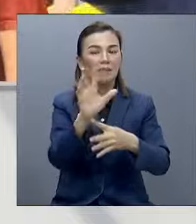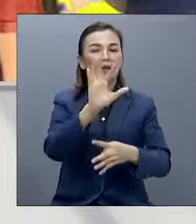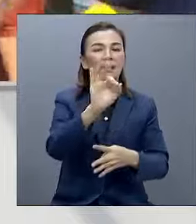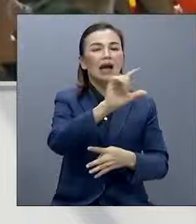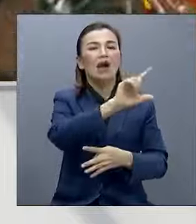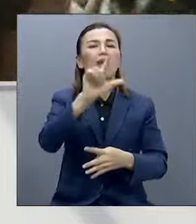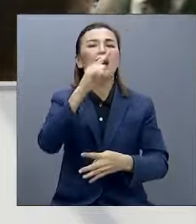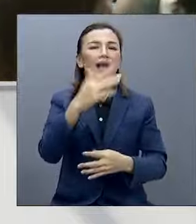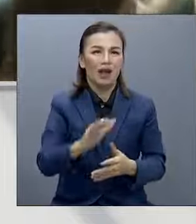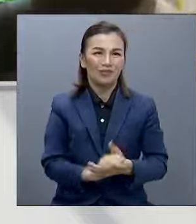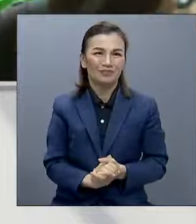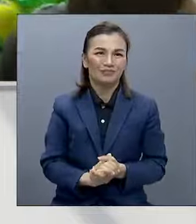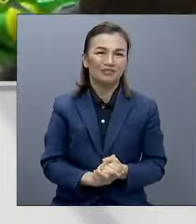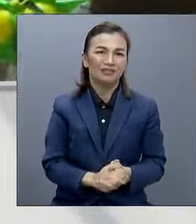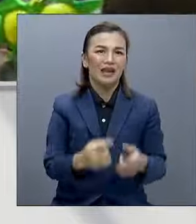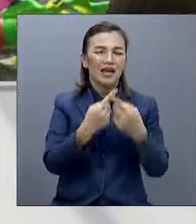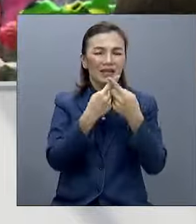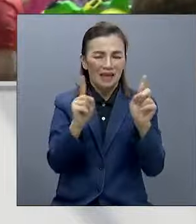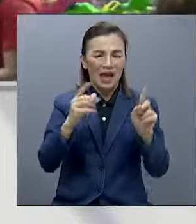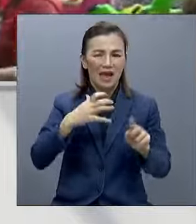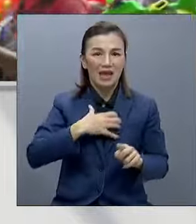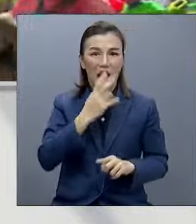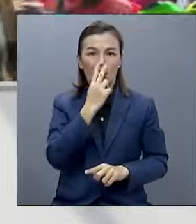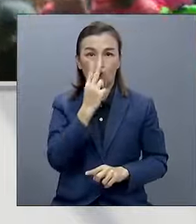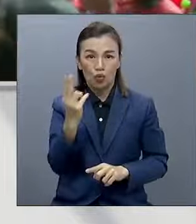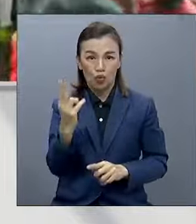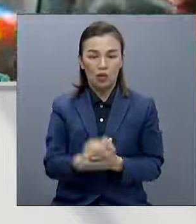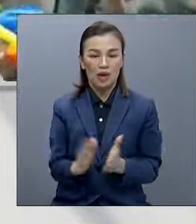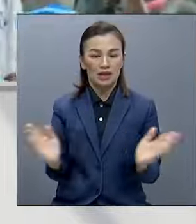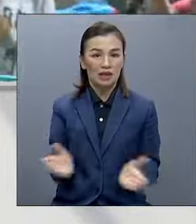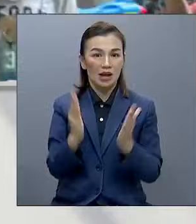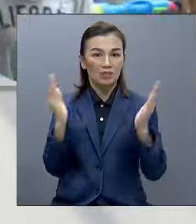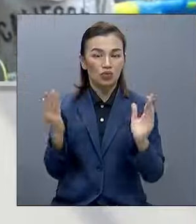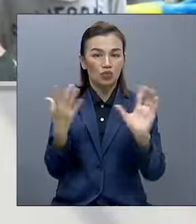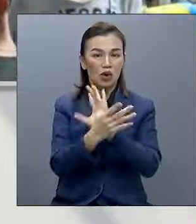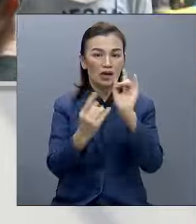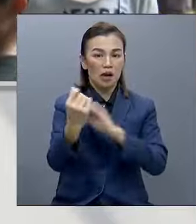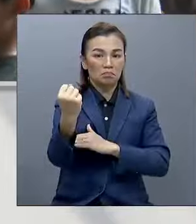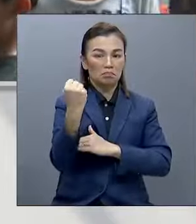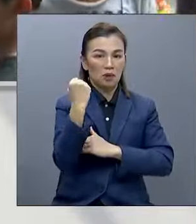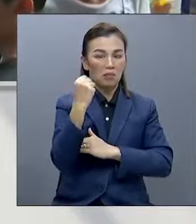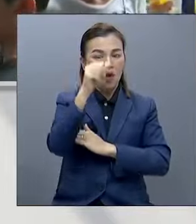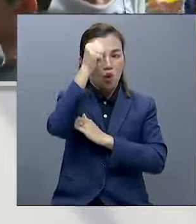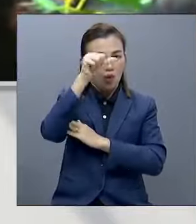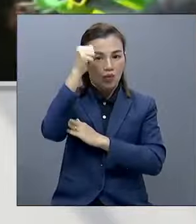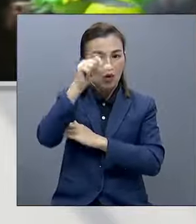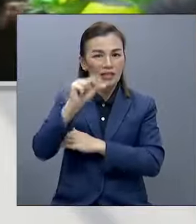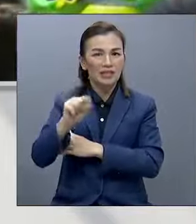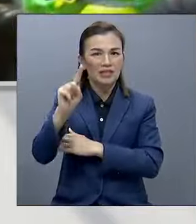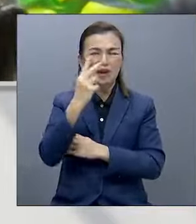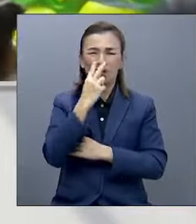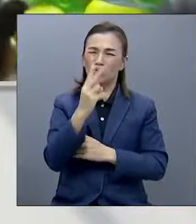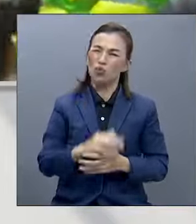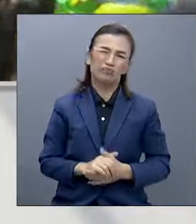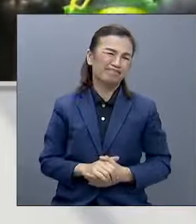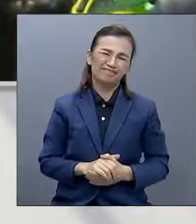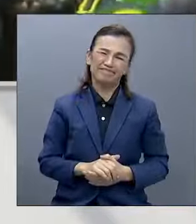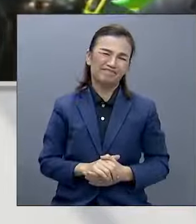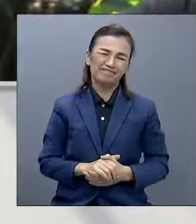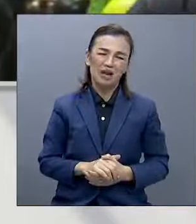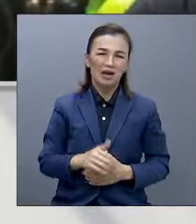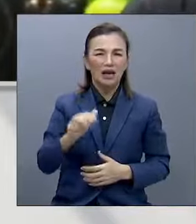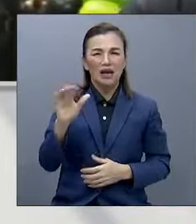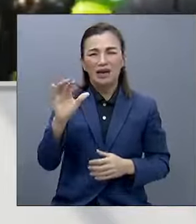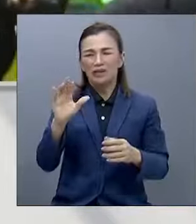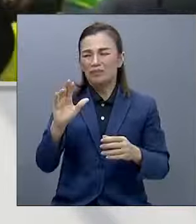คนนะครับแต่ว่าก็อยากจะให้ไปดูเรื่องของการผลักดันซอฟตพาวเวอร์สงกรานต์ 21วันบอกว่าเรื่องนี้มันดูใช้ไม่ได้จริงๆเพราะว่า